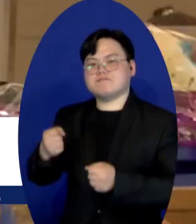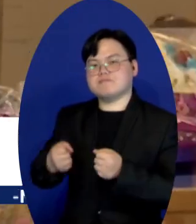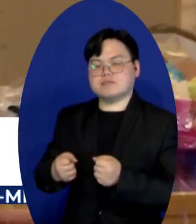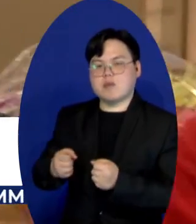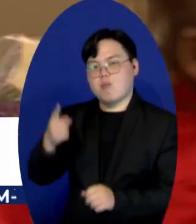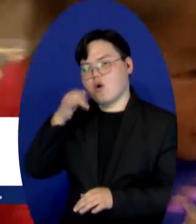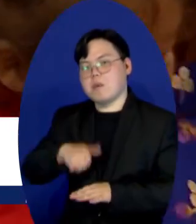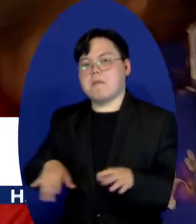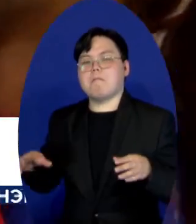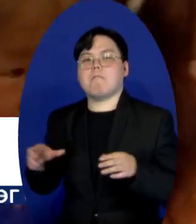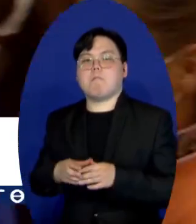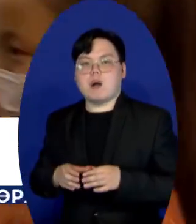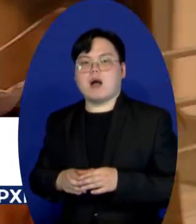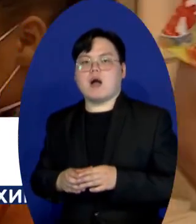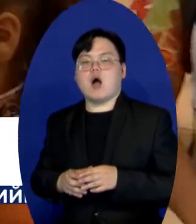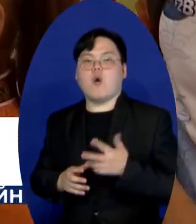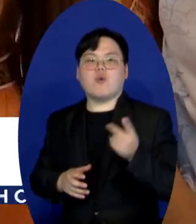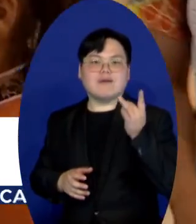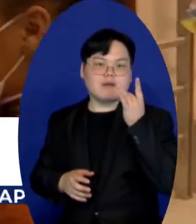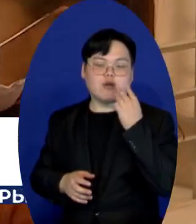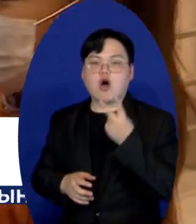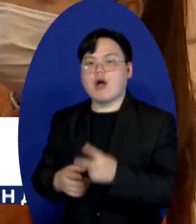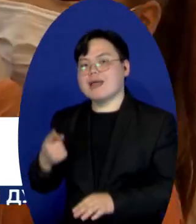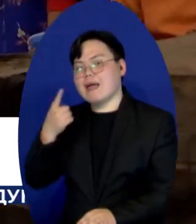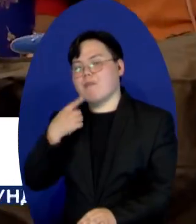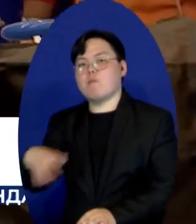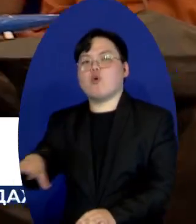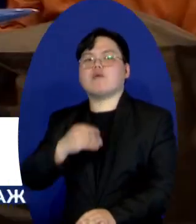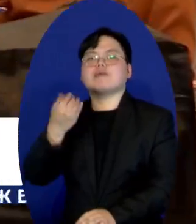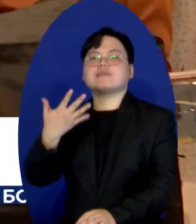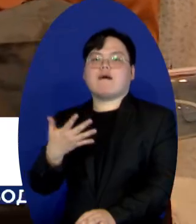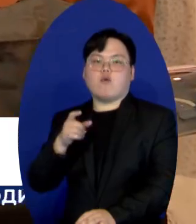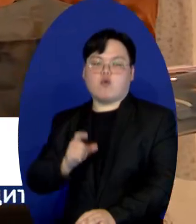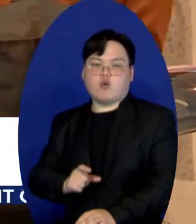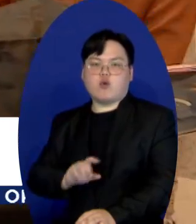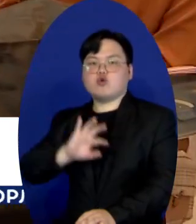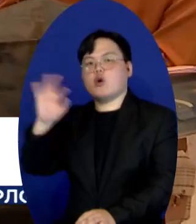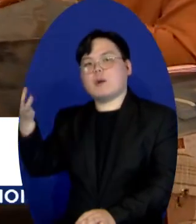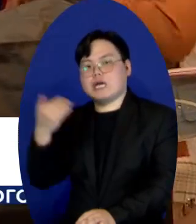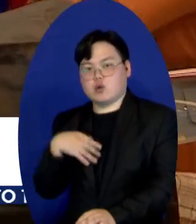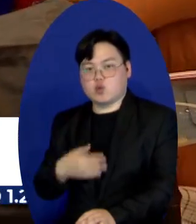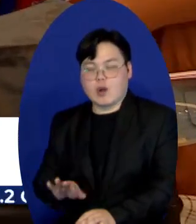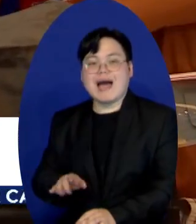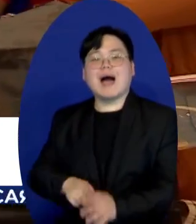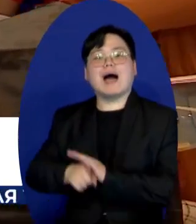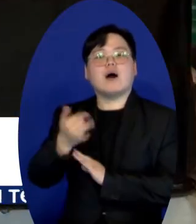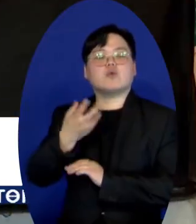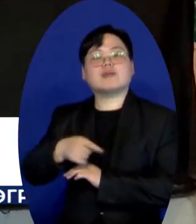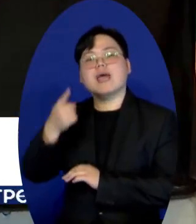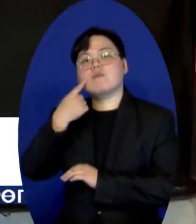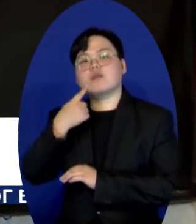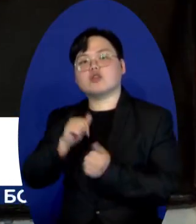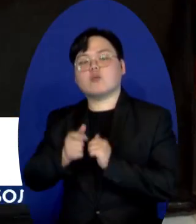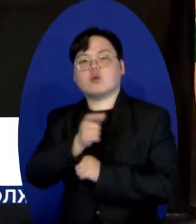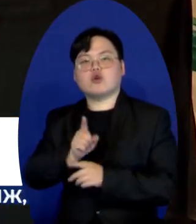Монгол улсын баг бүтэн багаараа буюу 3 эрэгтэй, 2 эмэгтэй нийт 5 тамирчны бүрэлдэхүүнтэй оролцоод ирлээ. Анх удаа эмэгтэй тамирч